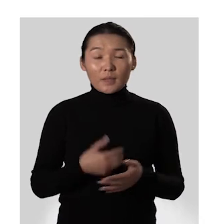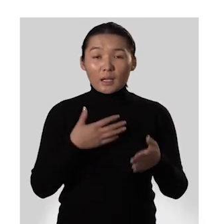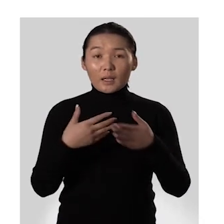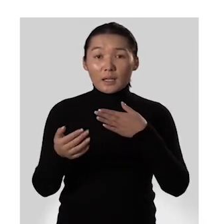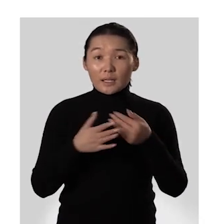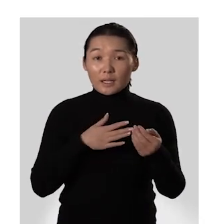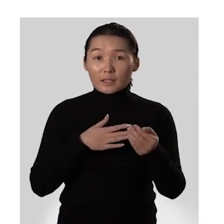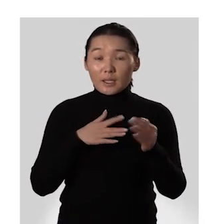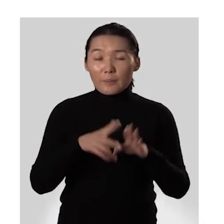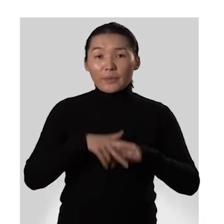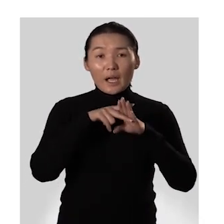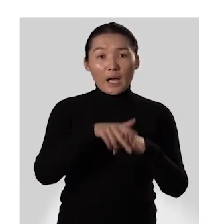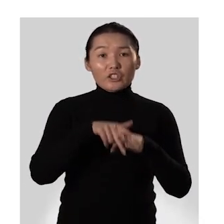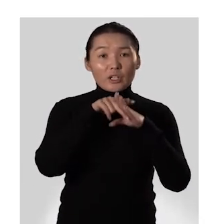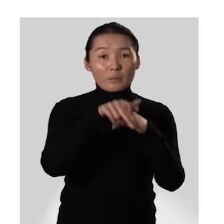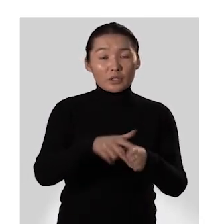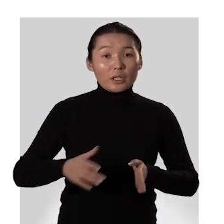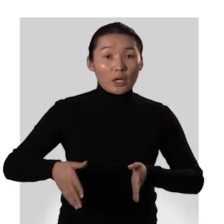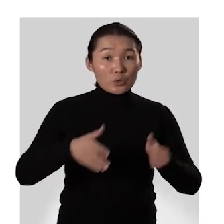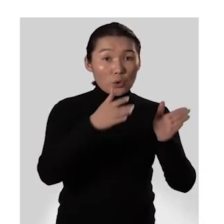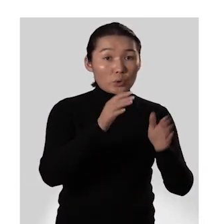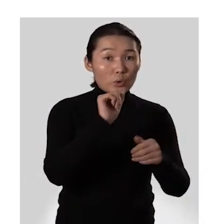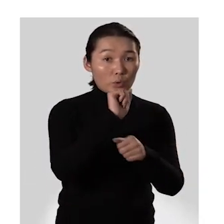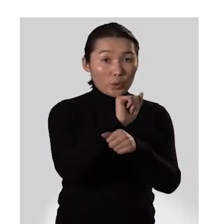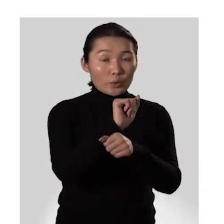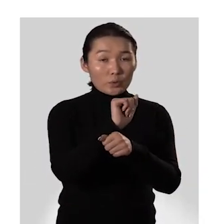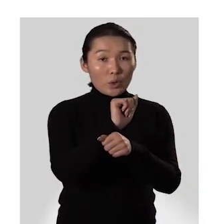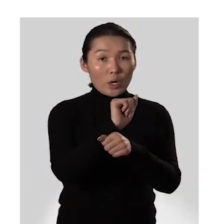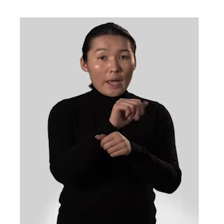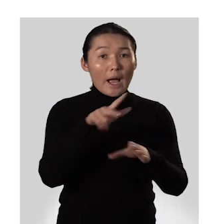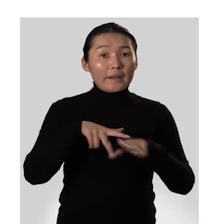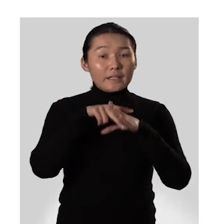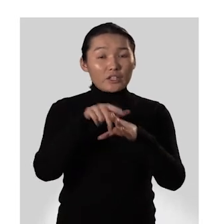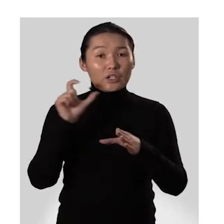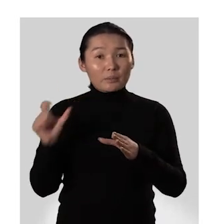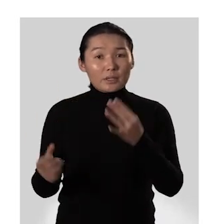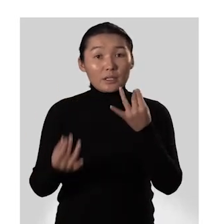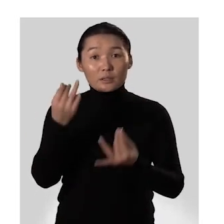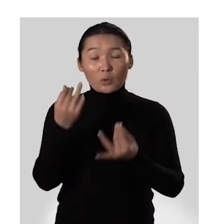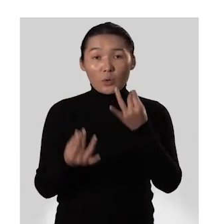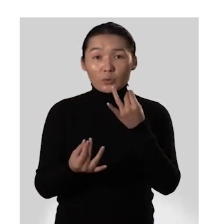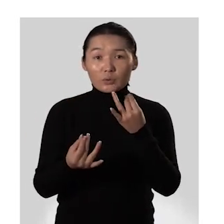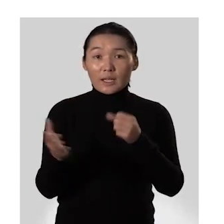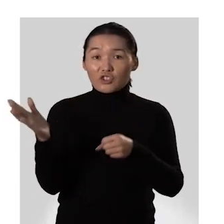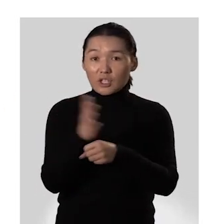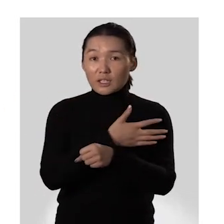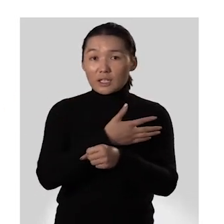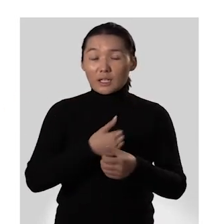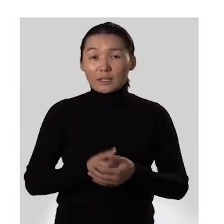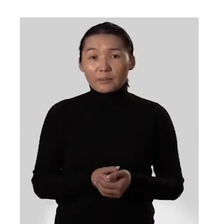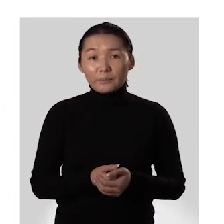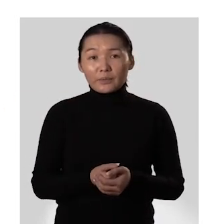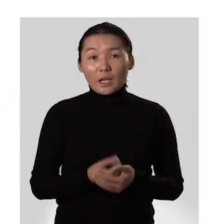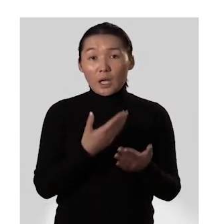Эгерде ат чабышта жолдон торосо, анда чабендес оюндан четтетилет.